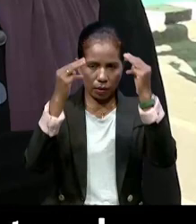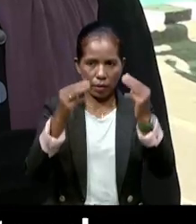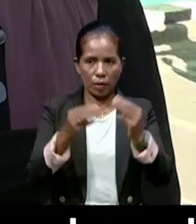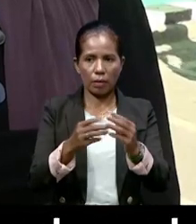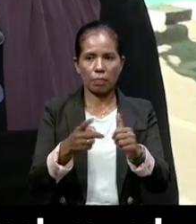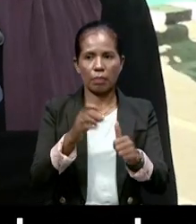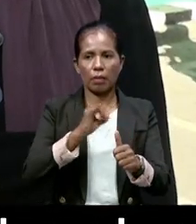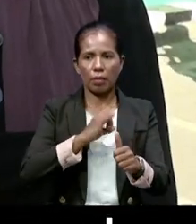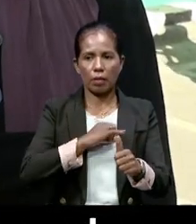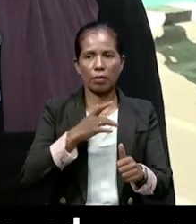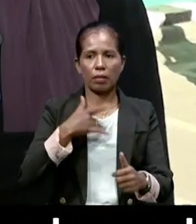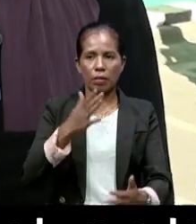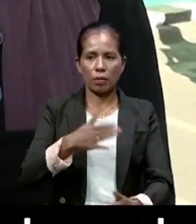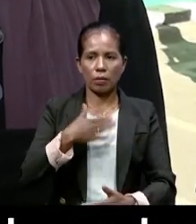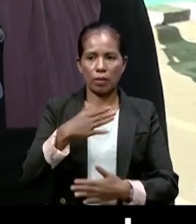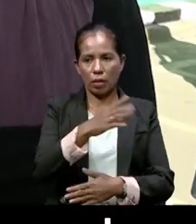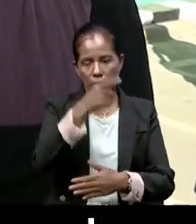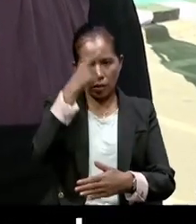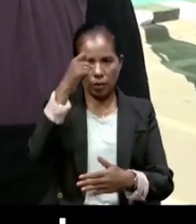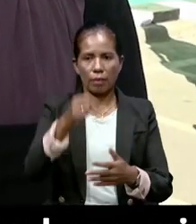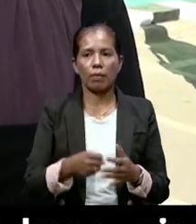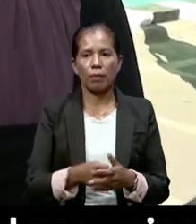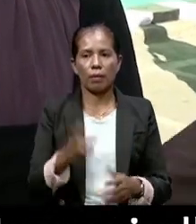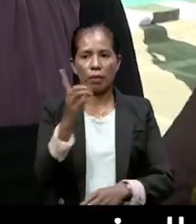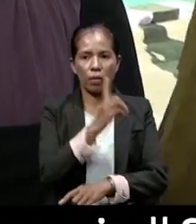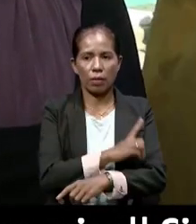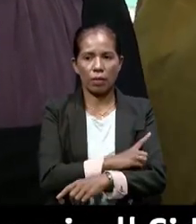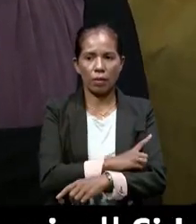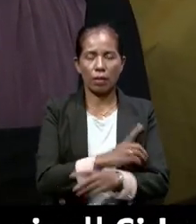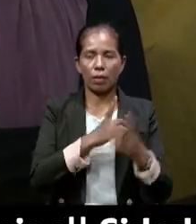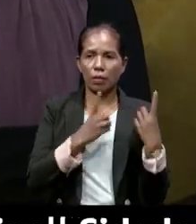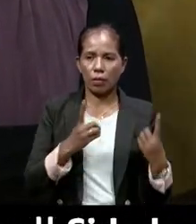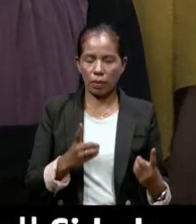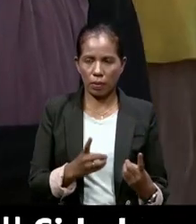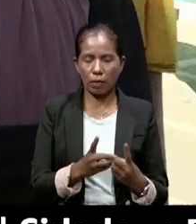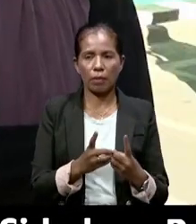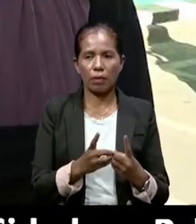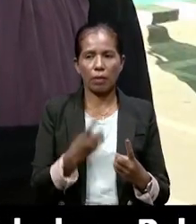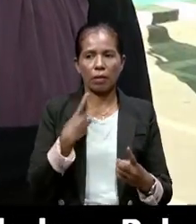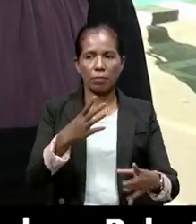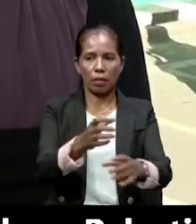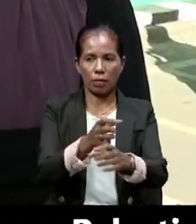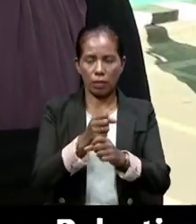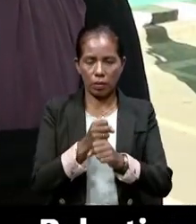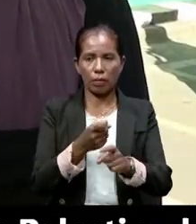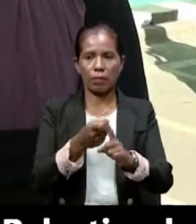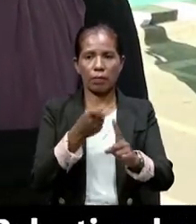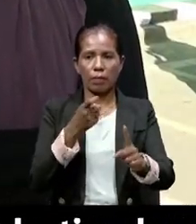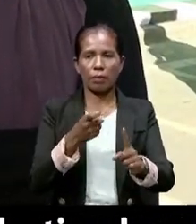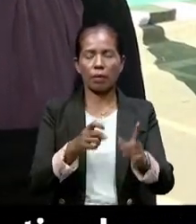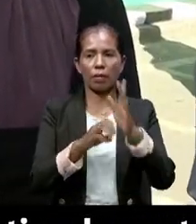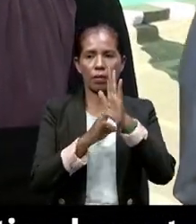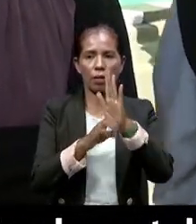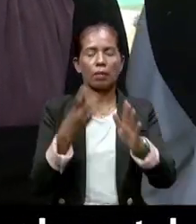primero mai hau a senti contenti tamba lorong doming nia neve mak amisimu husi jemplu kare